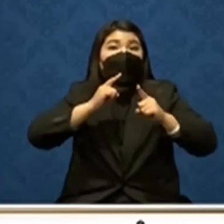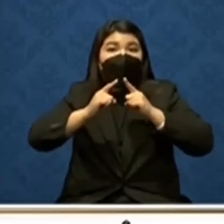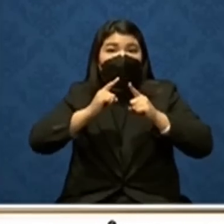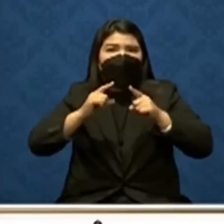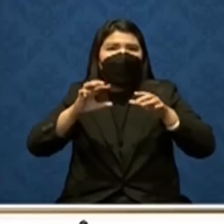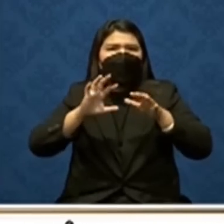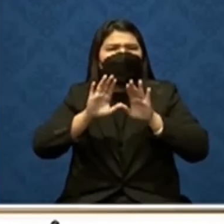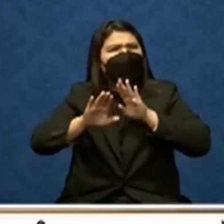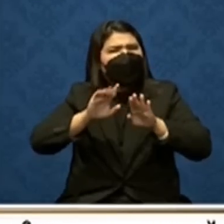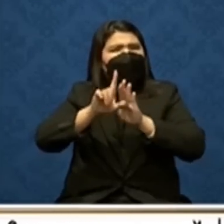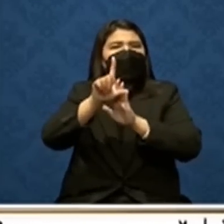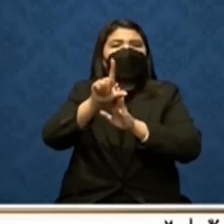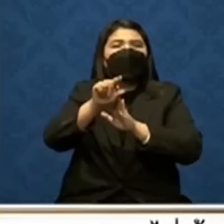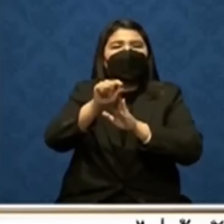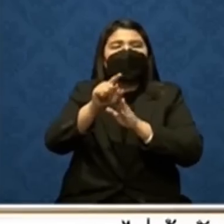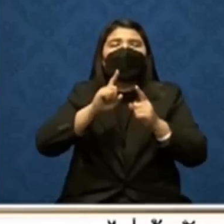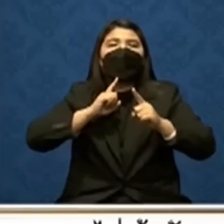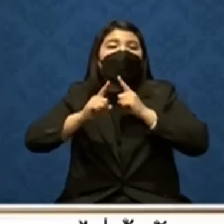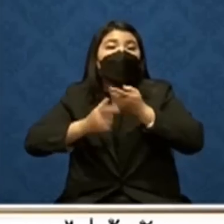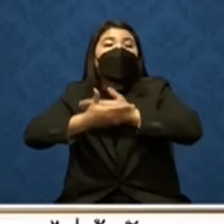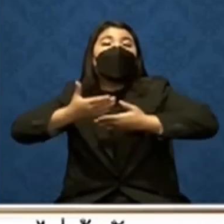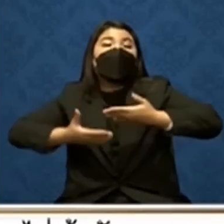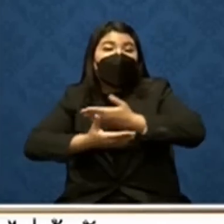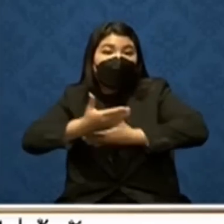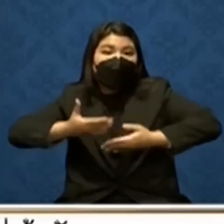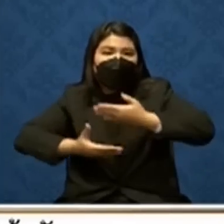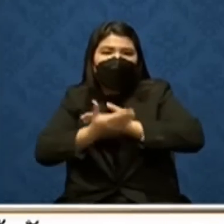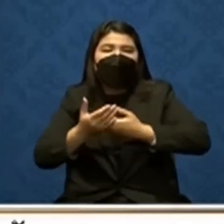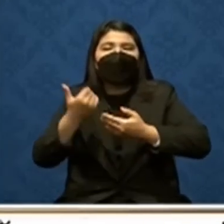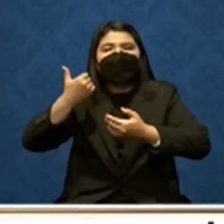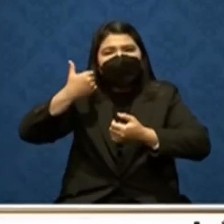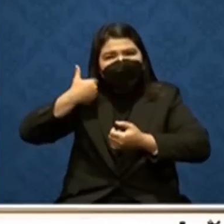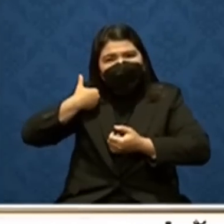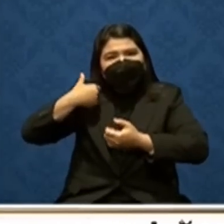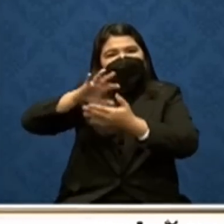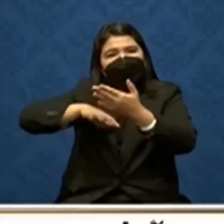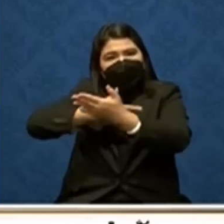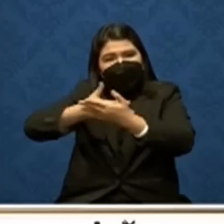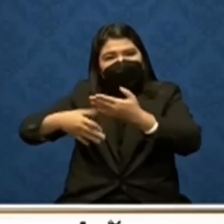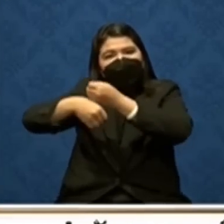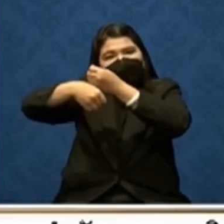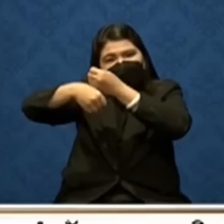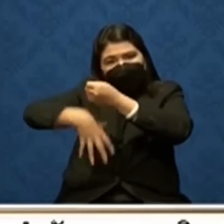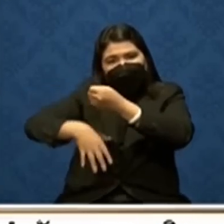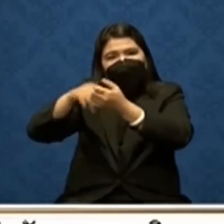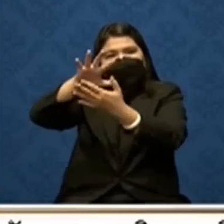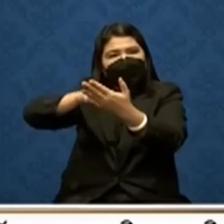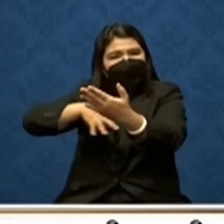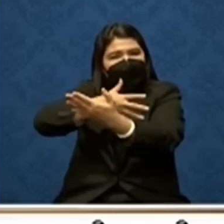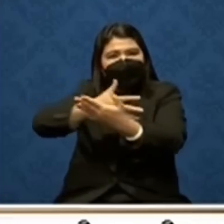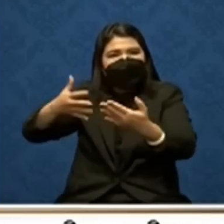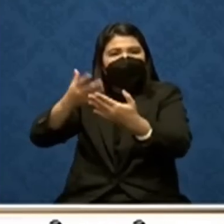ก 20 นาทีในการอัพรปรายโครงสร้างงบประมาณของประเทศ